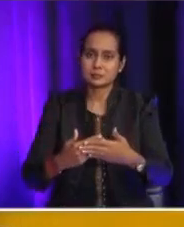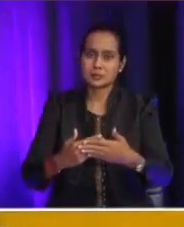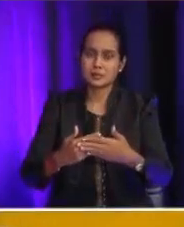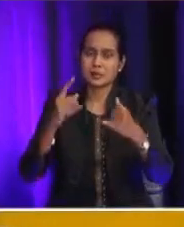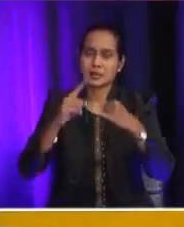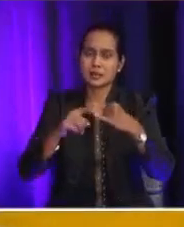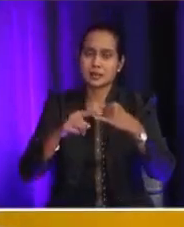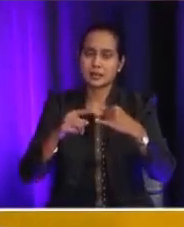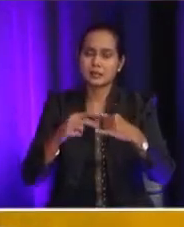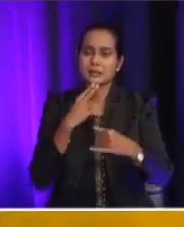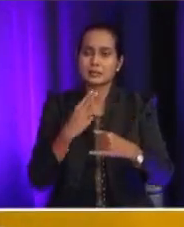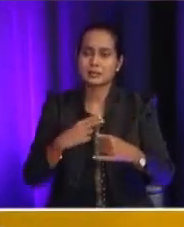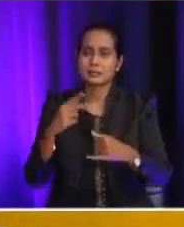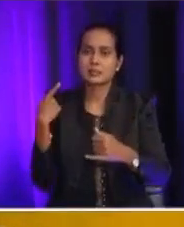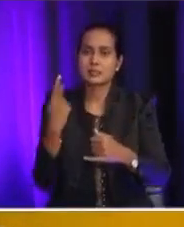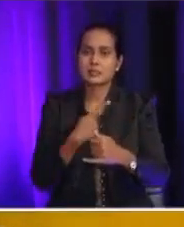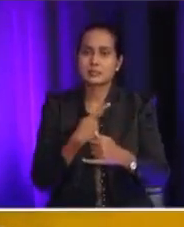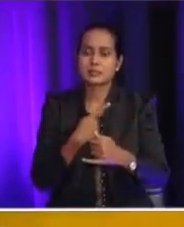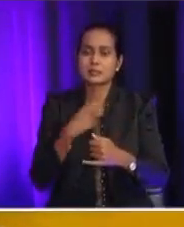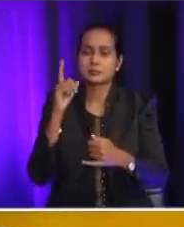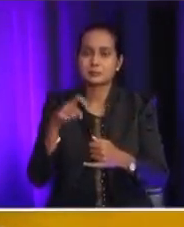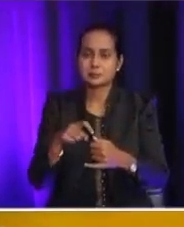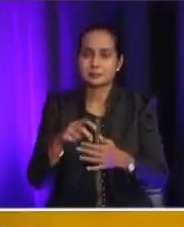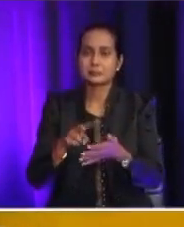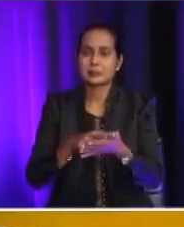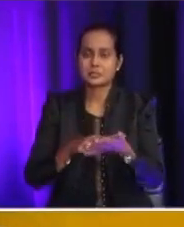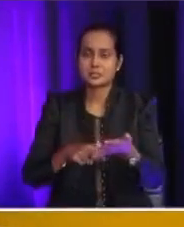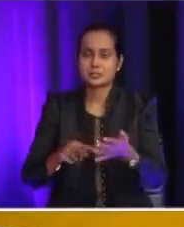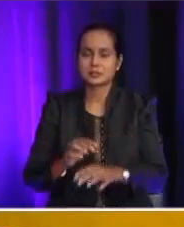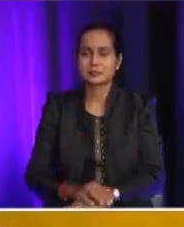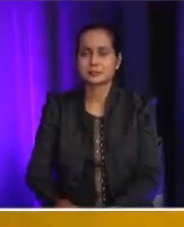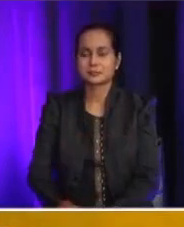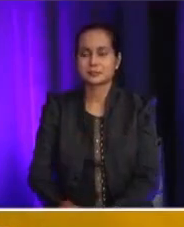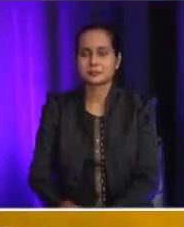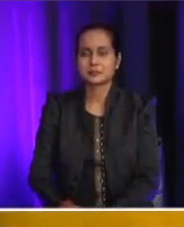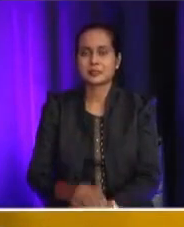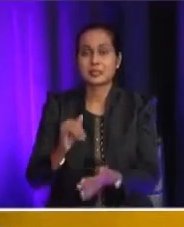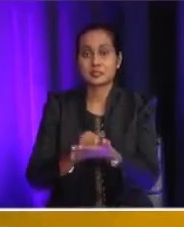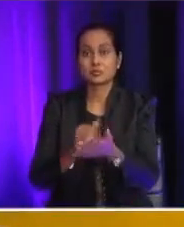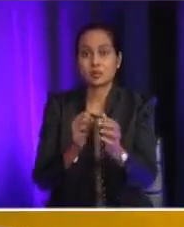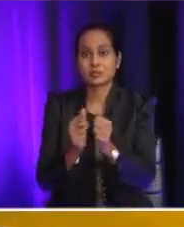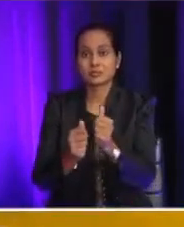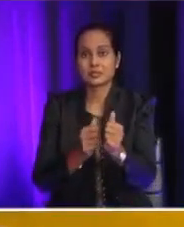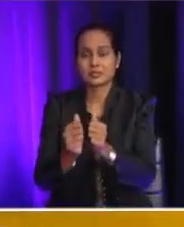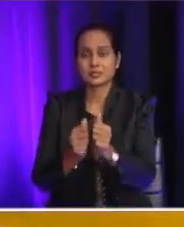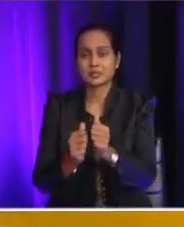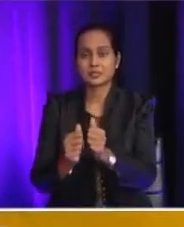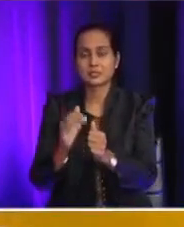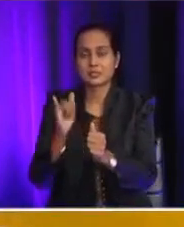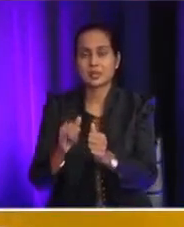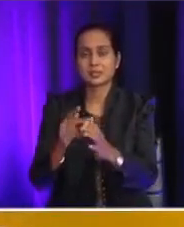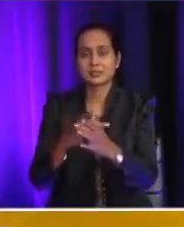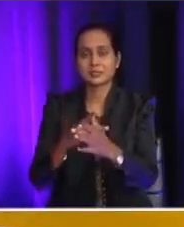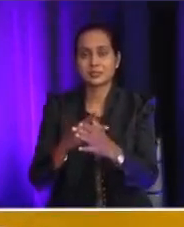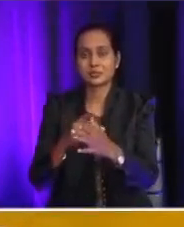kena membaca. Jadi itulah ya aktiviti-aktiviti yang yang dikongsi